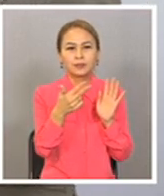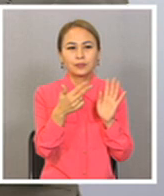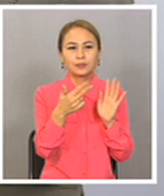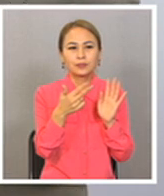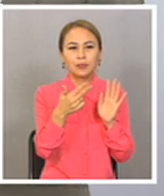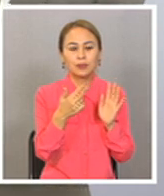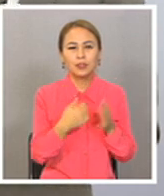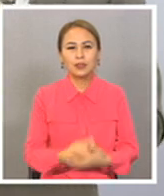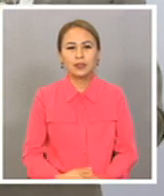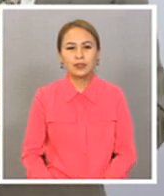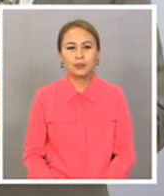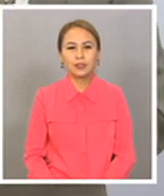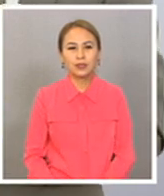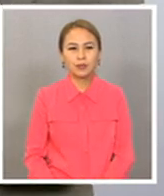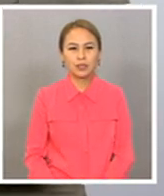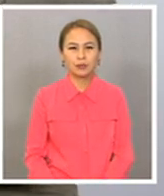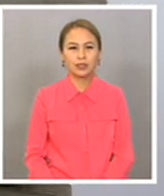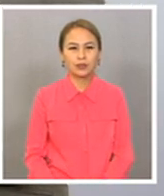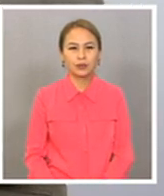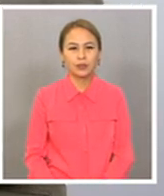1000'нан 3 деп жазылады.